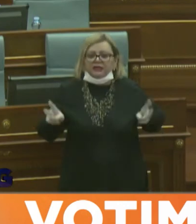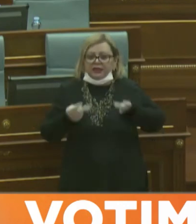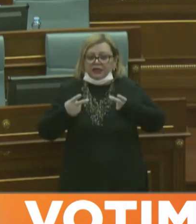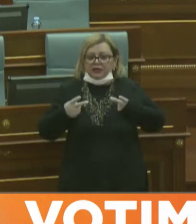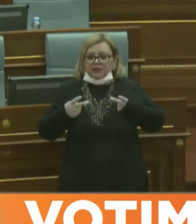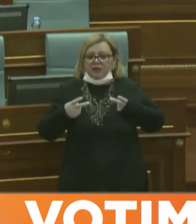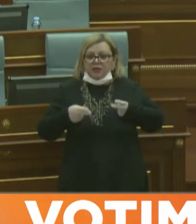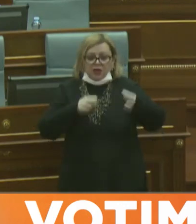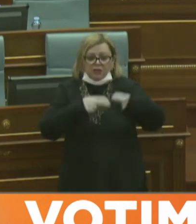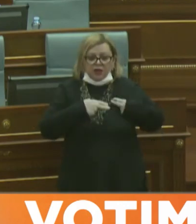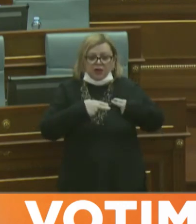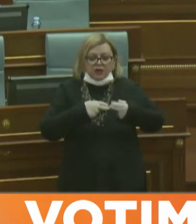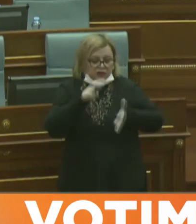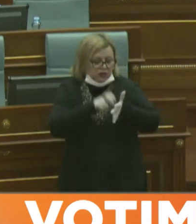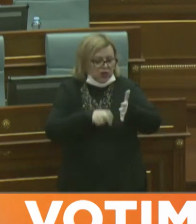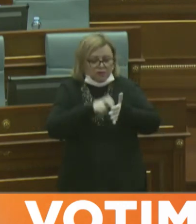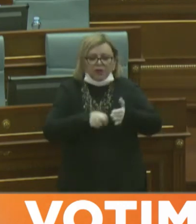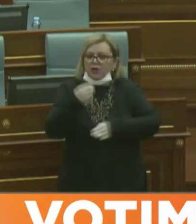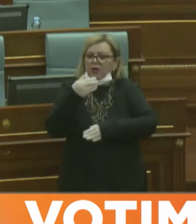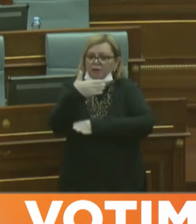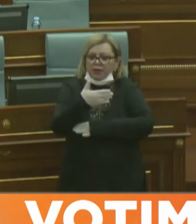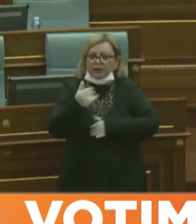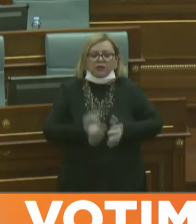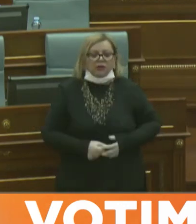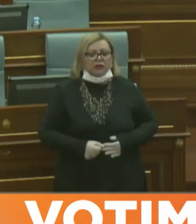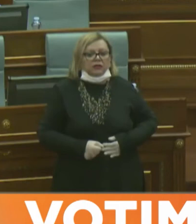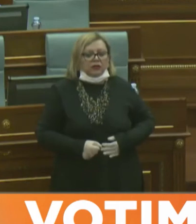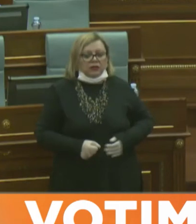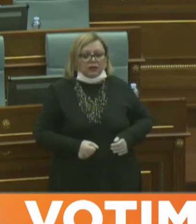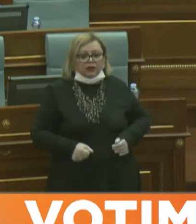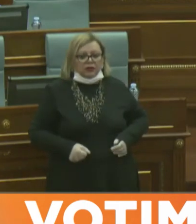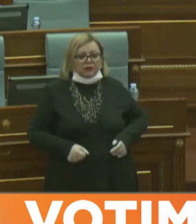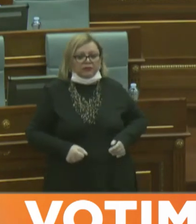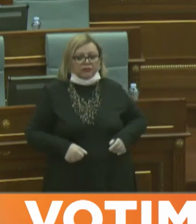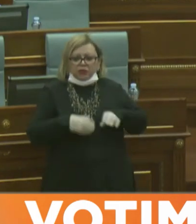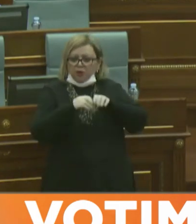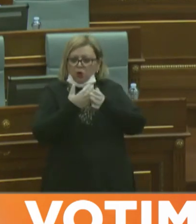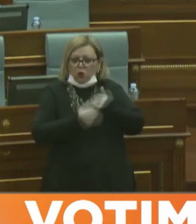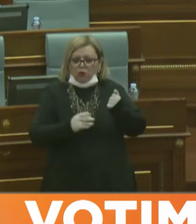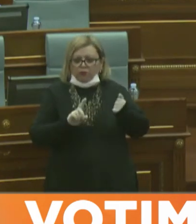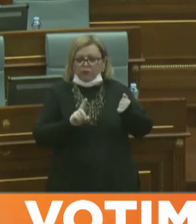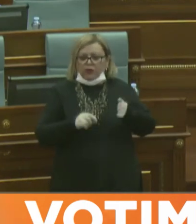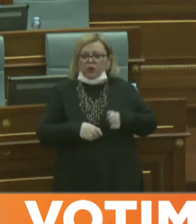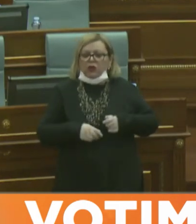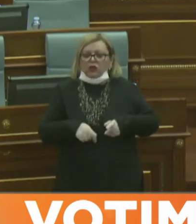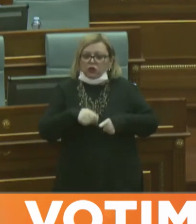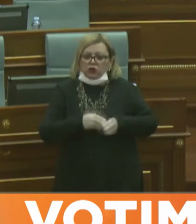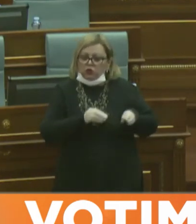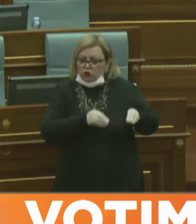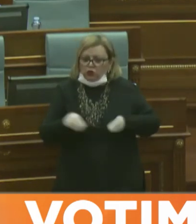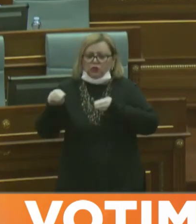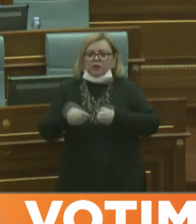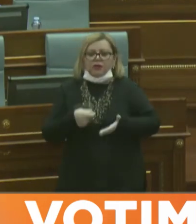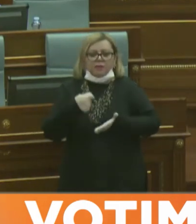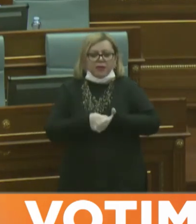e barrës tatimore për biznese për të përmirësuar likuiditetin e tyre afatshkurtër përmes shtyrjes së pagesës së